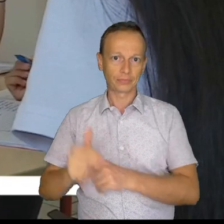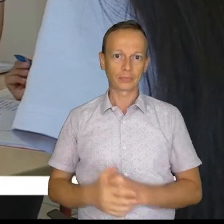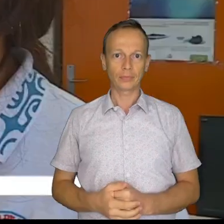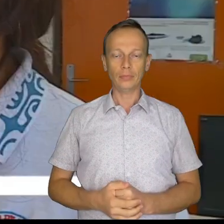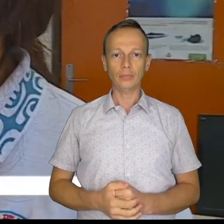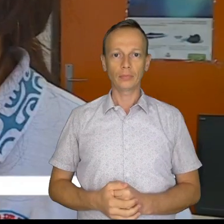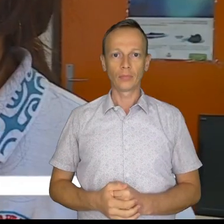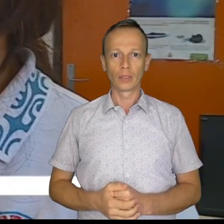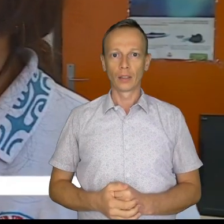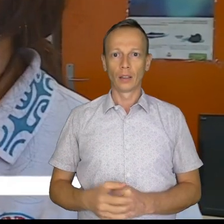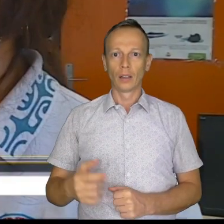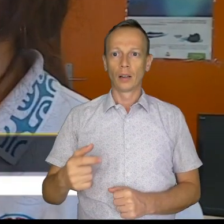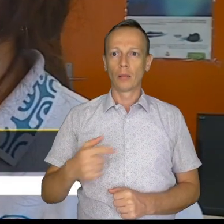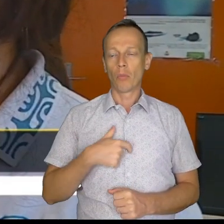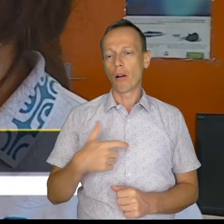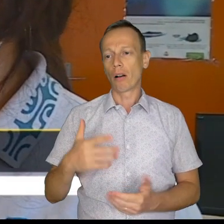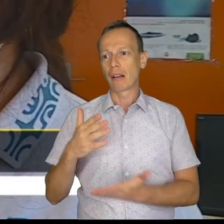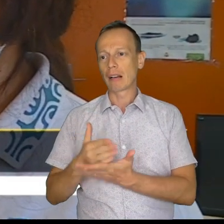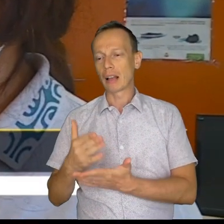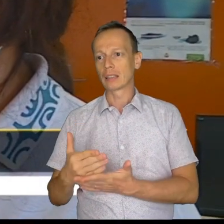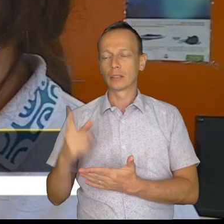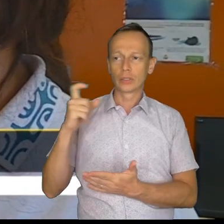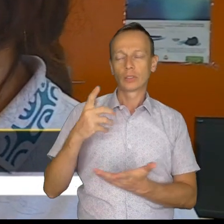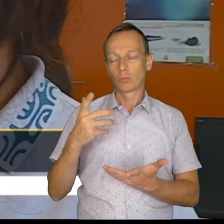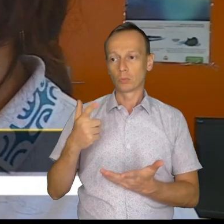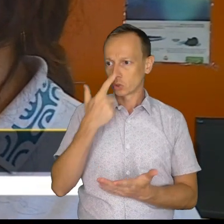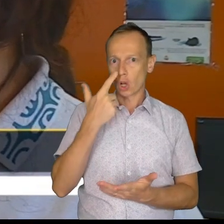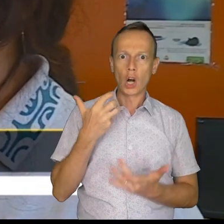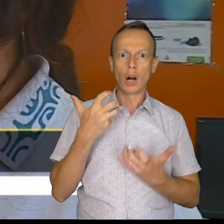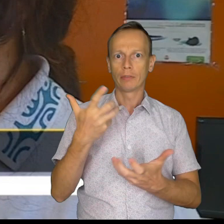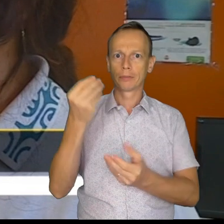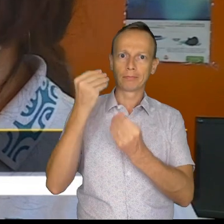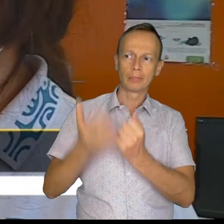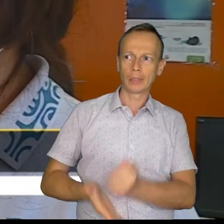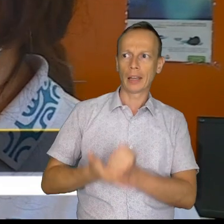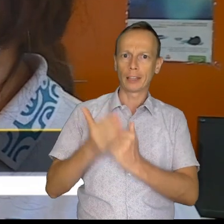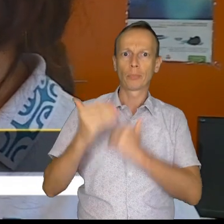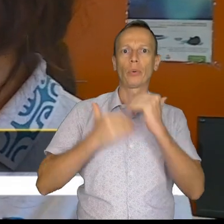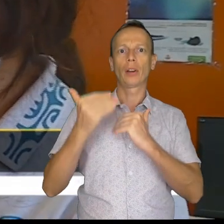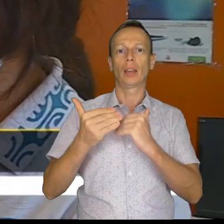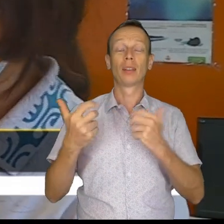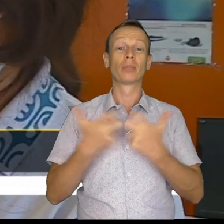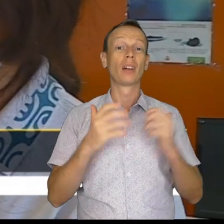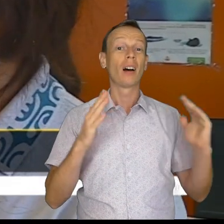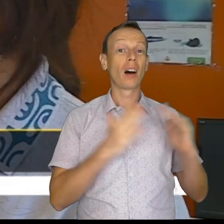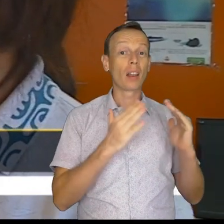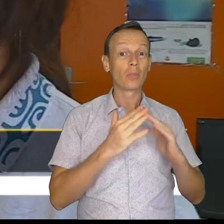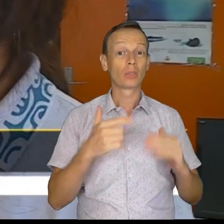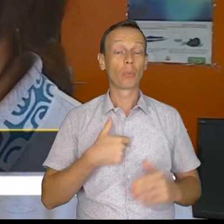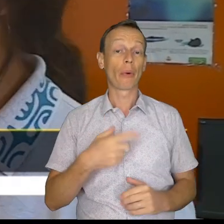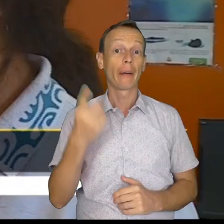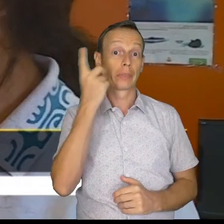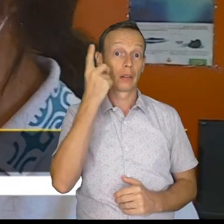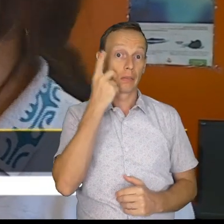Je n'avais pas de difficultés aussi en classe, c juste que j'avais envie, j'ai vu que ça me plaisait, j'ai vu que ça donnait de l'aide, parce que quand je suis à la maison, je suis sur mon téléphone et